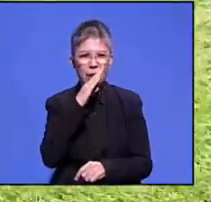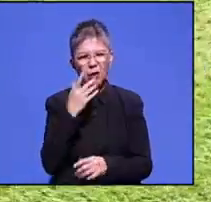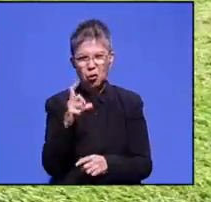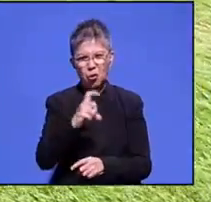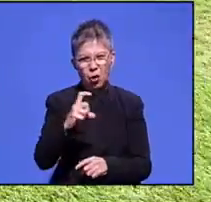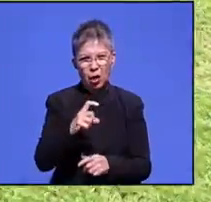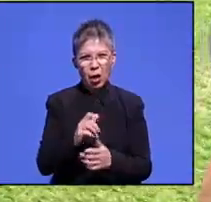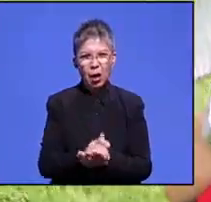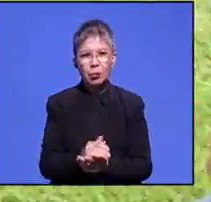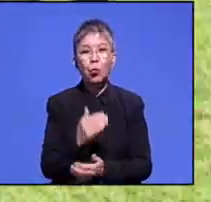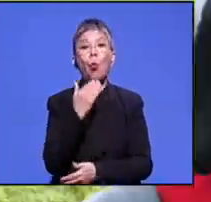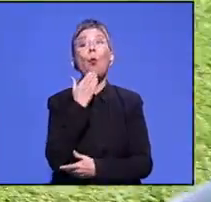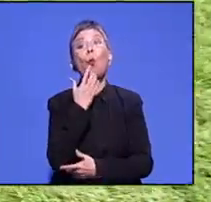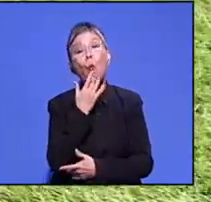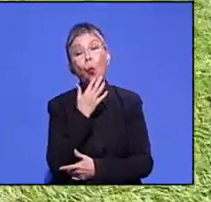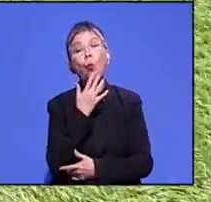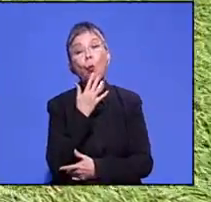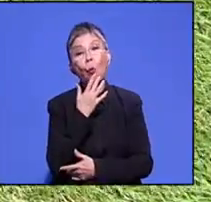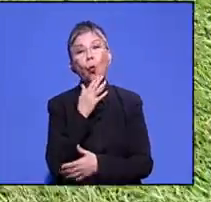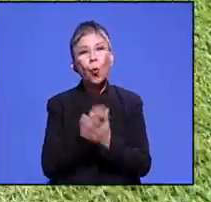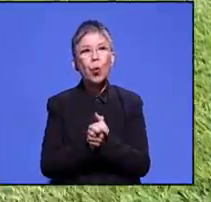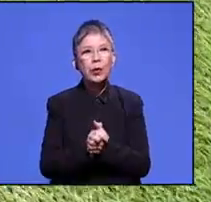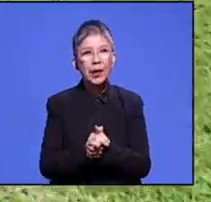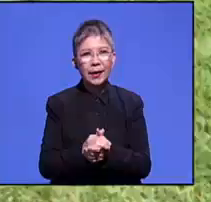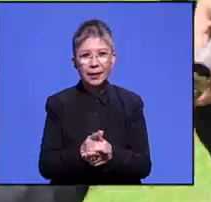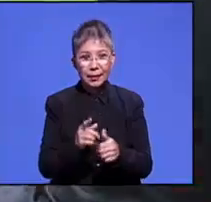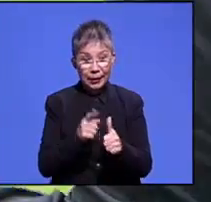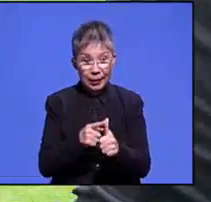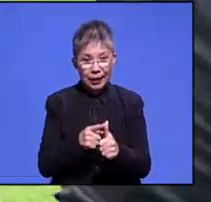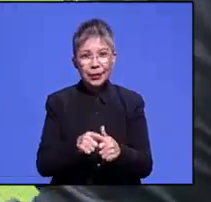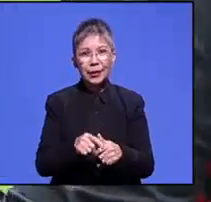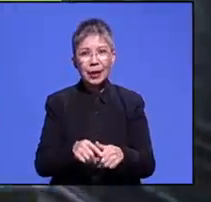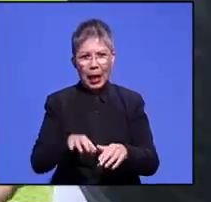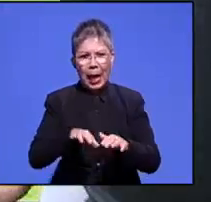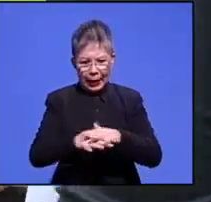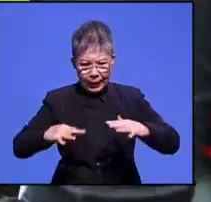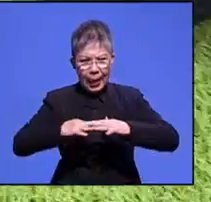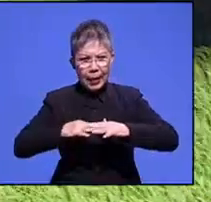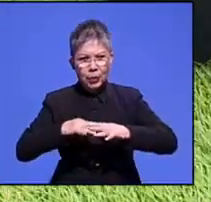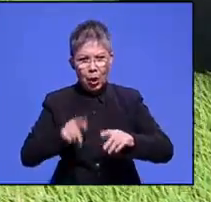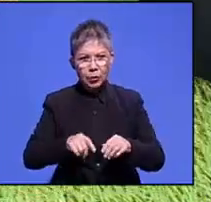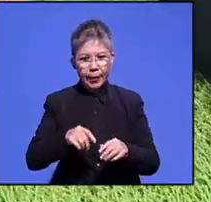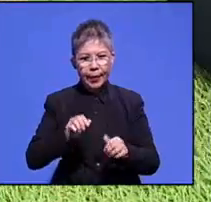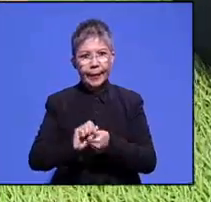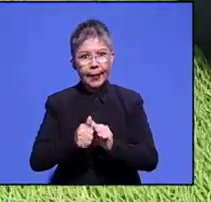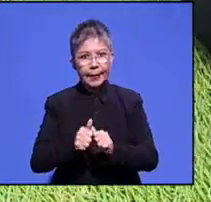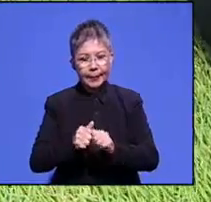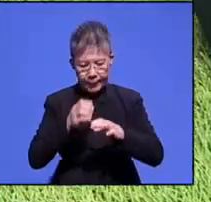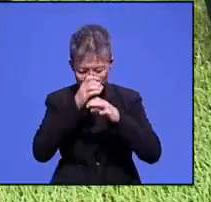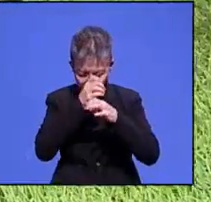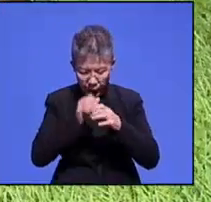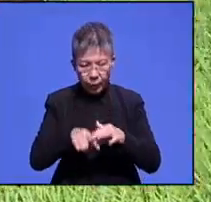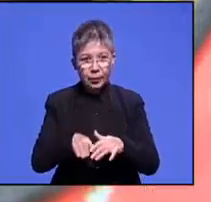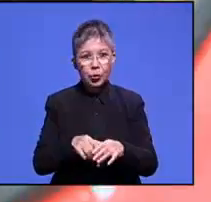Oh begitu Siap Bu ini rumputnya saja lo pemirsa tanahnya juga harus dites khusus di laboratorium